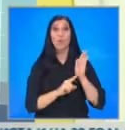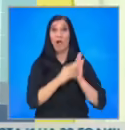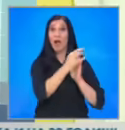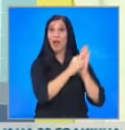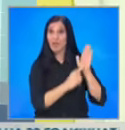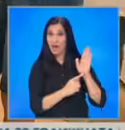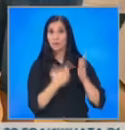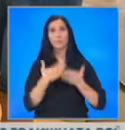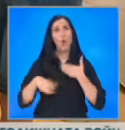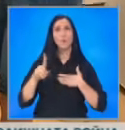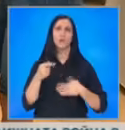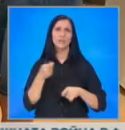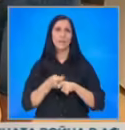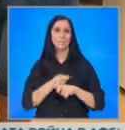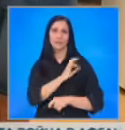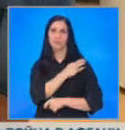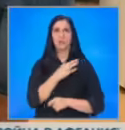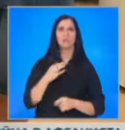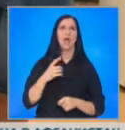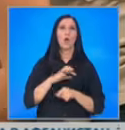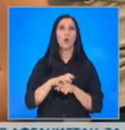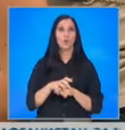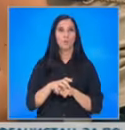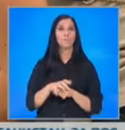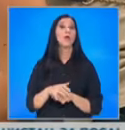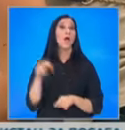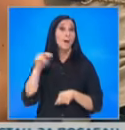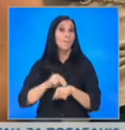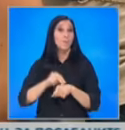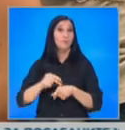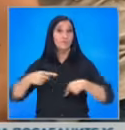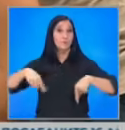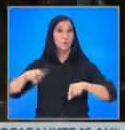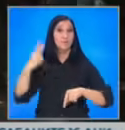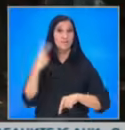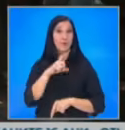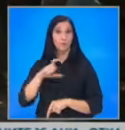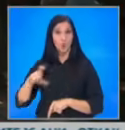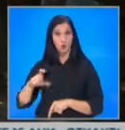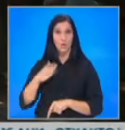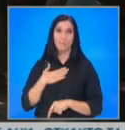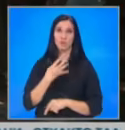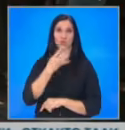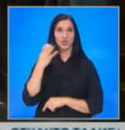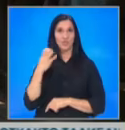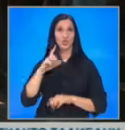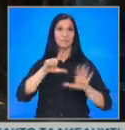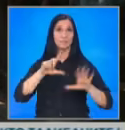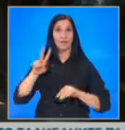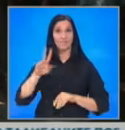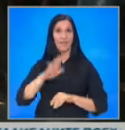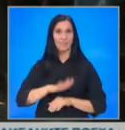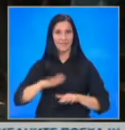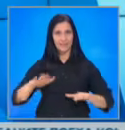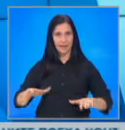спокойно могат да си поставят вакцината срещу COVID-19. В Пловдивска област с две дози са вакцинирани 472